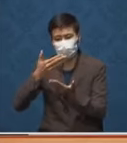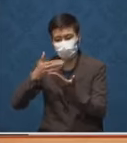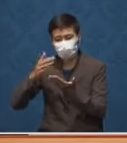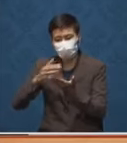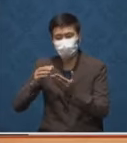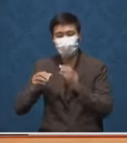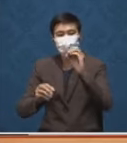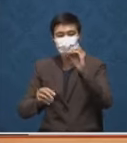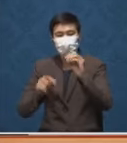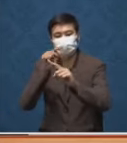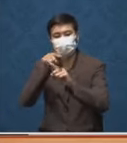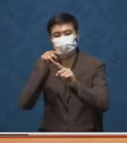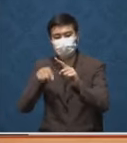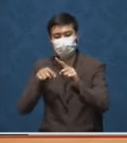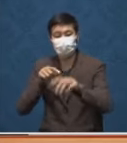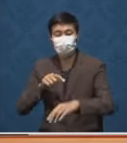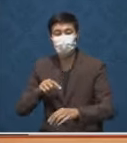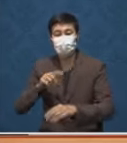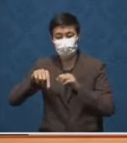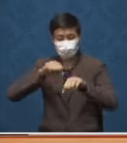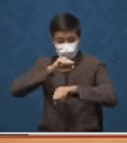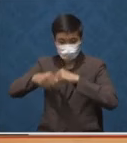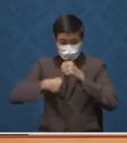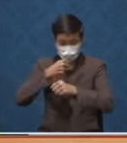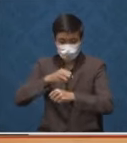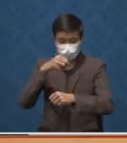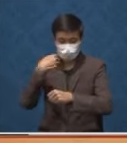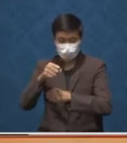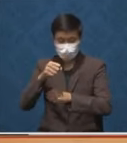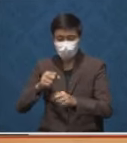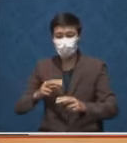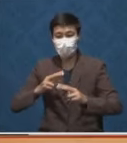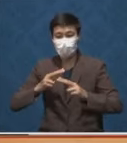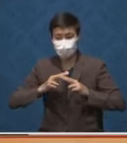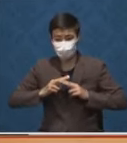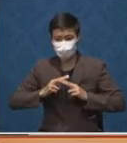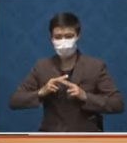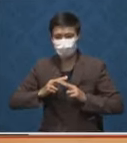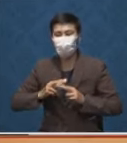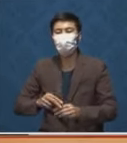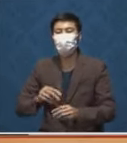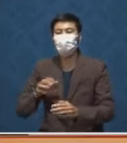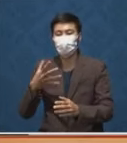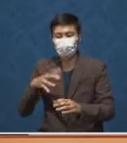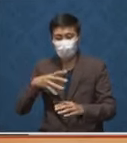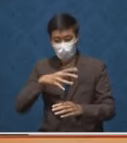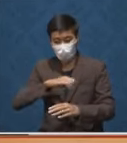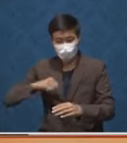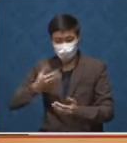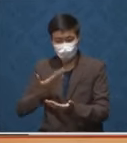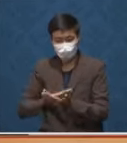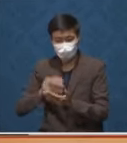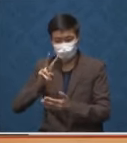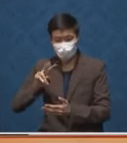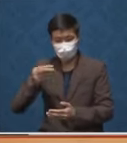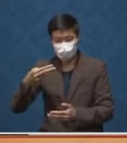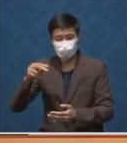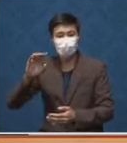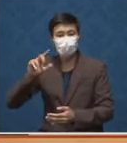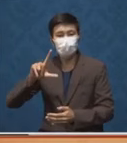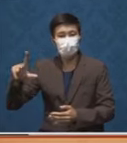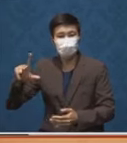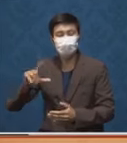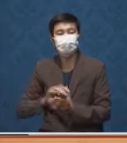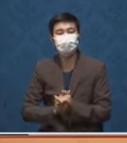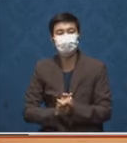ไม่มีดอกเบี้ยเป็นเวลา10ปีจนรัฐเสียหายเอกชนฟันผลประโยชน์ไปเกือบ 20,000 ล้านยังมีกรณีที่อุ้มเอกชนดิวตี้ฟ